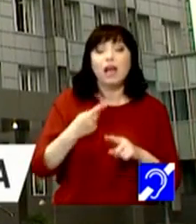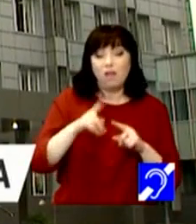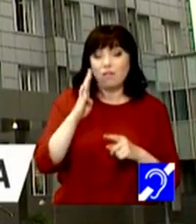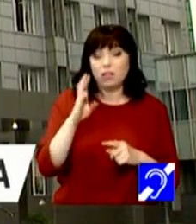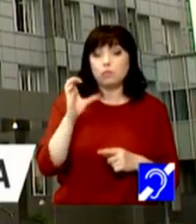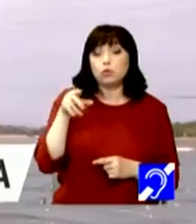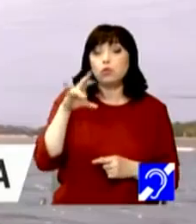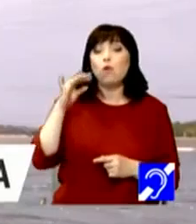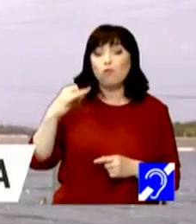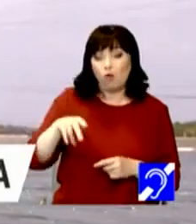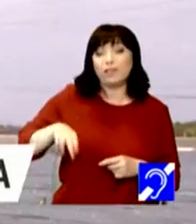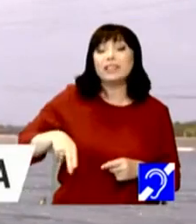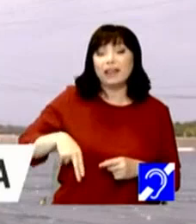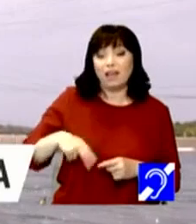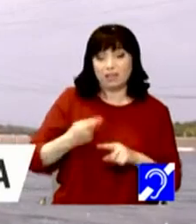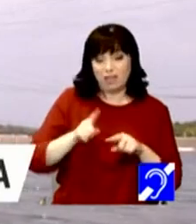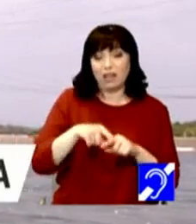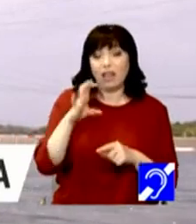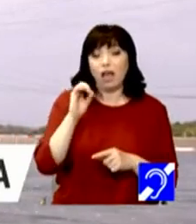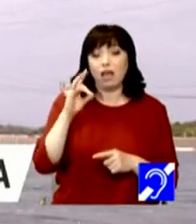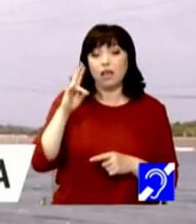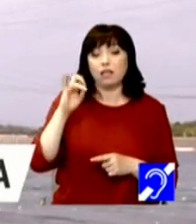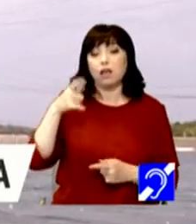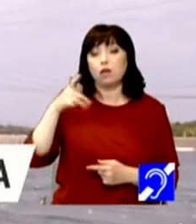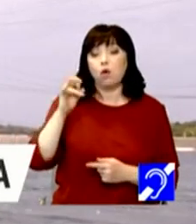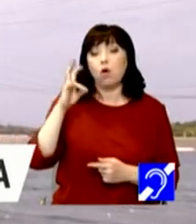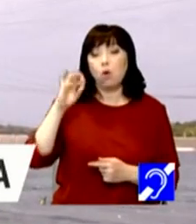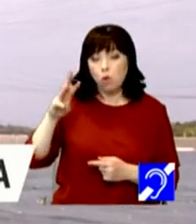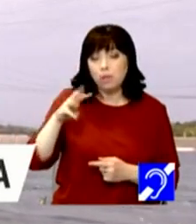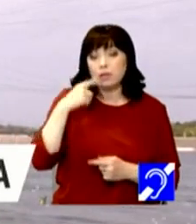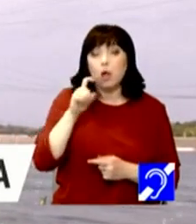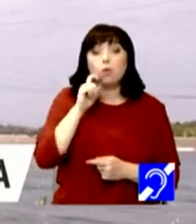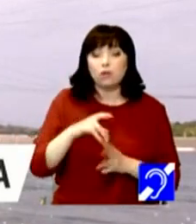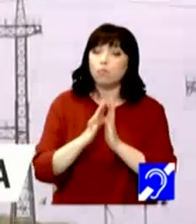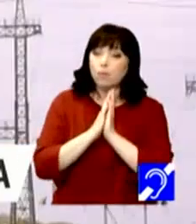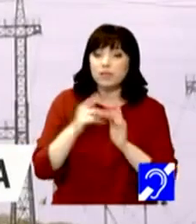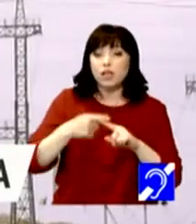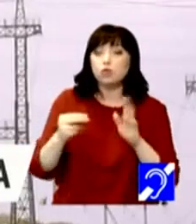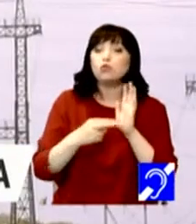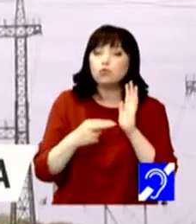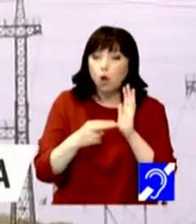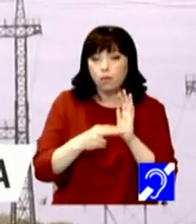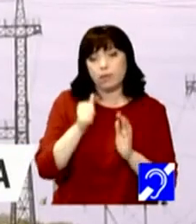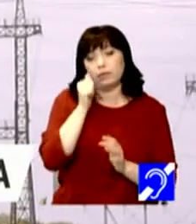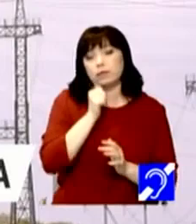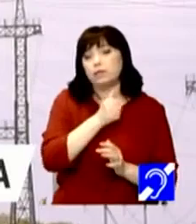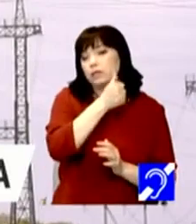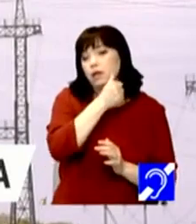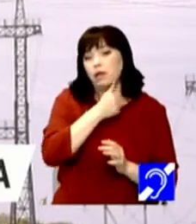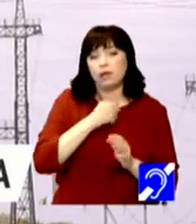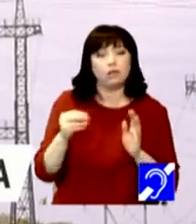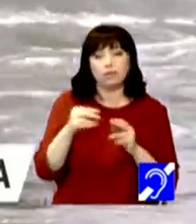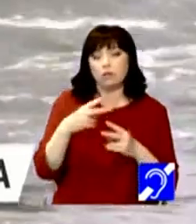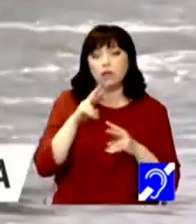Sudovoi, director general interimar al Energocom, a declarat că la solicitarea părții ucrainene, prețul de achiziție pentru acest contract